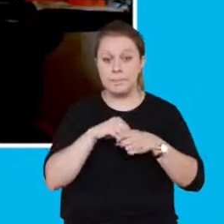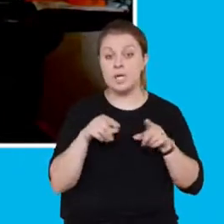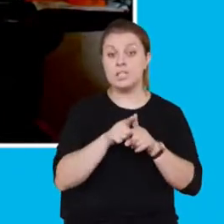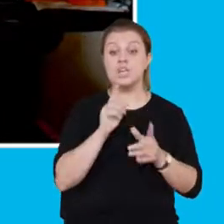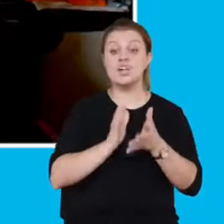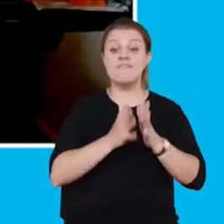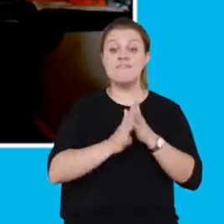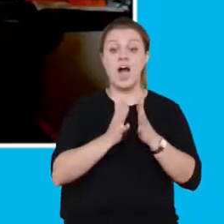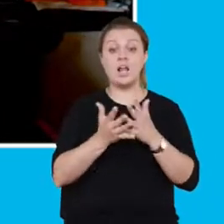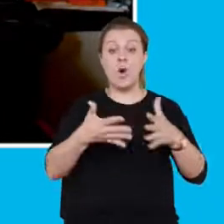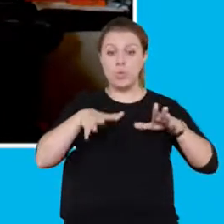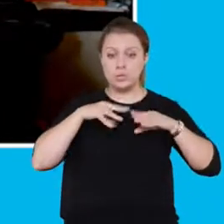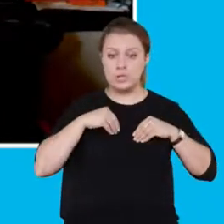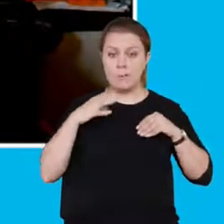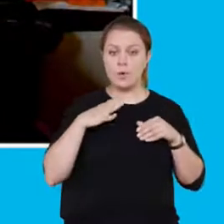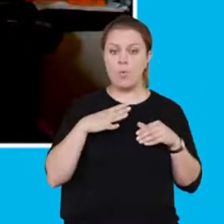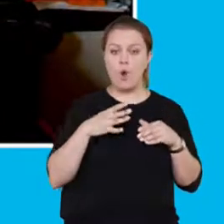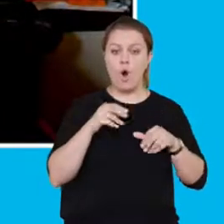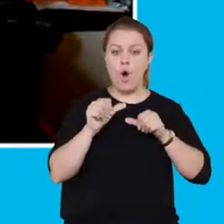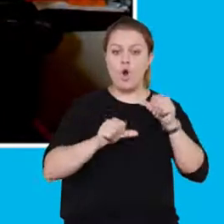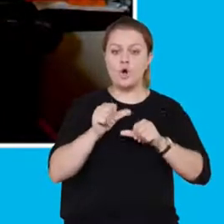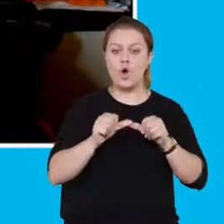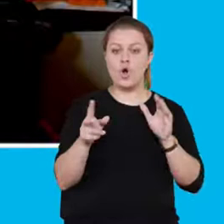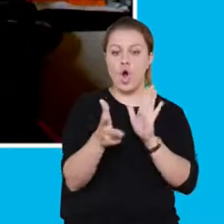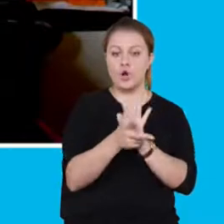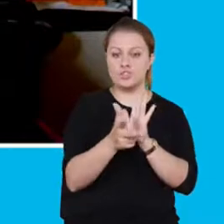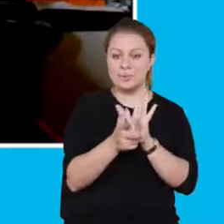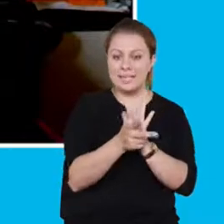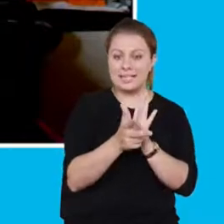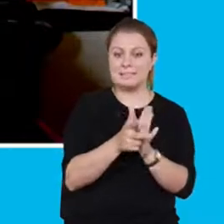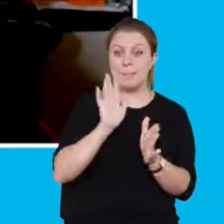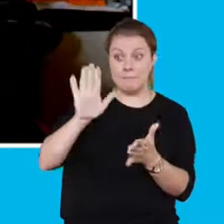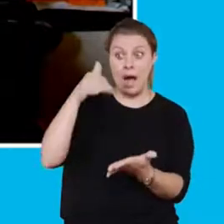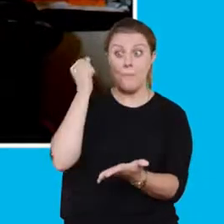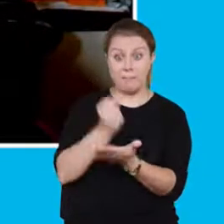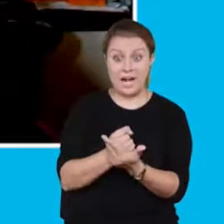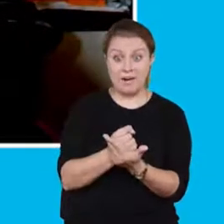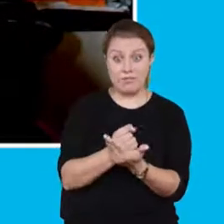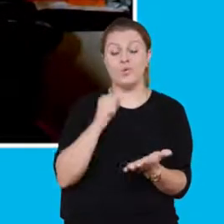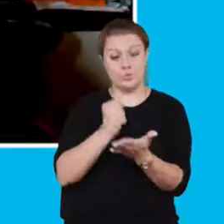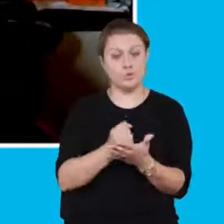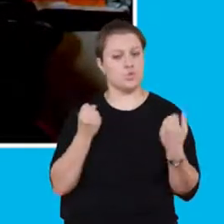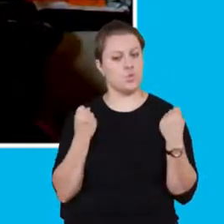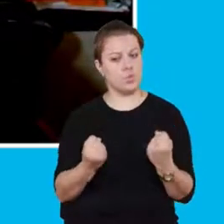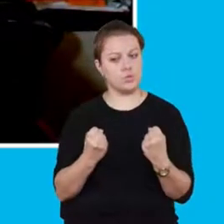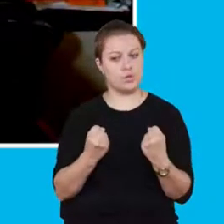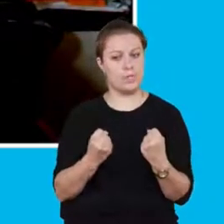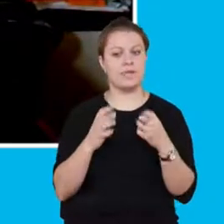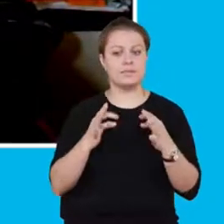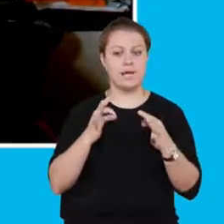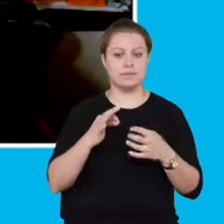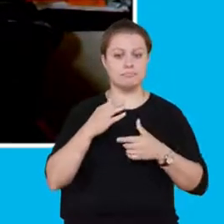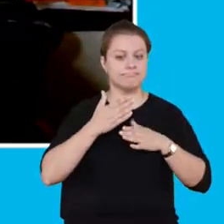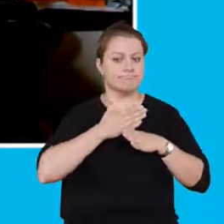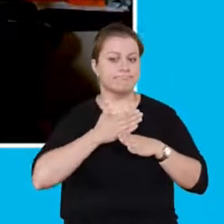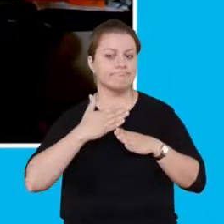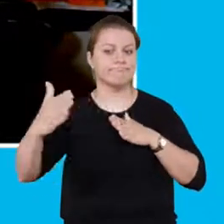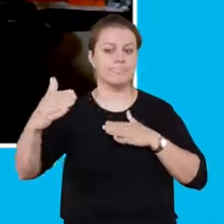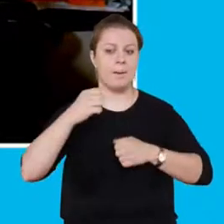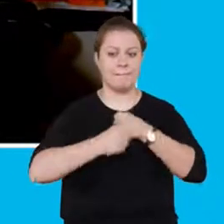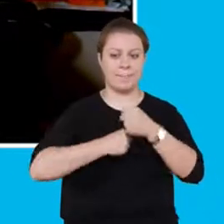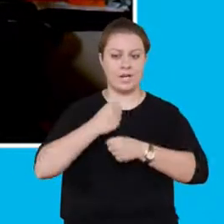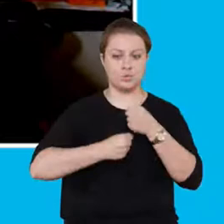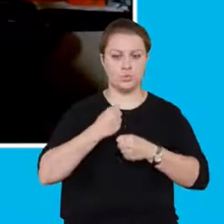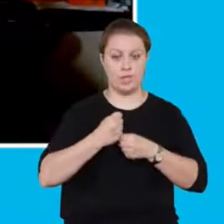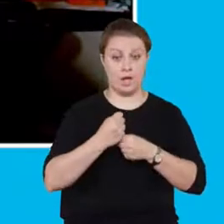które uzyskali w 18 roku, no i poszerzanie tych praw, na ile to jest możliwe. I tak właśnie będzie wyglądał proces polityczny